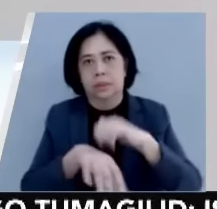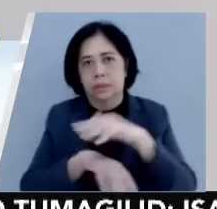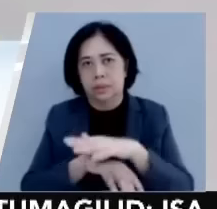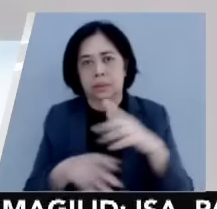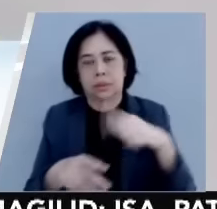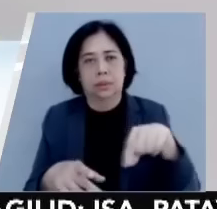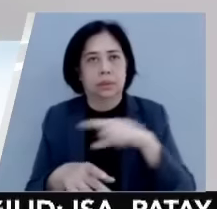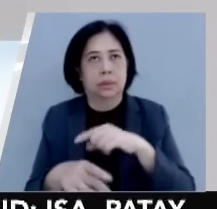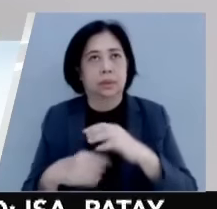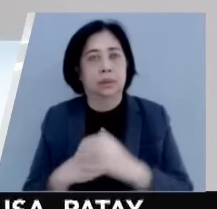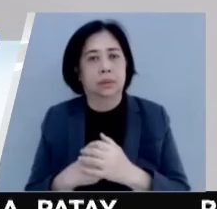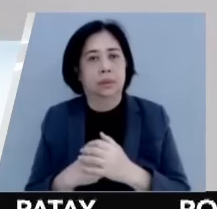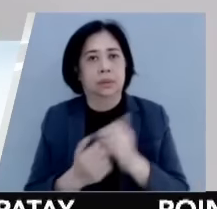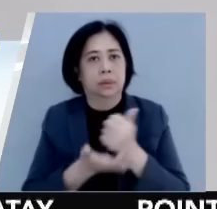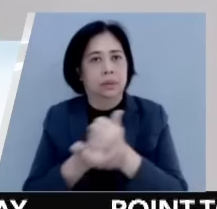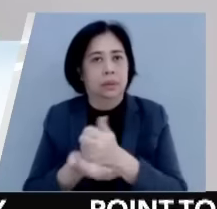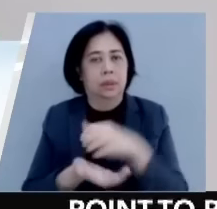ayuda. Talagang